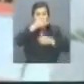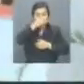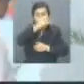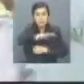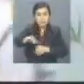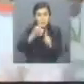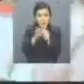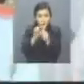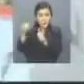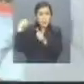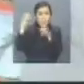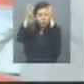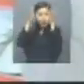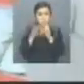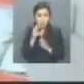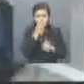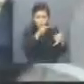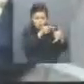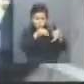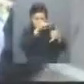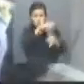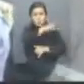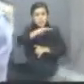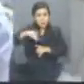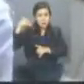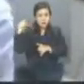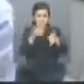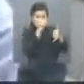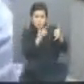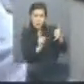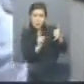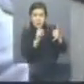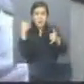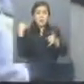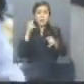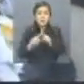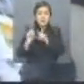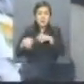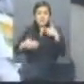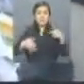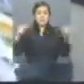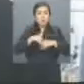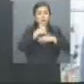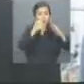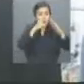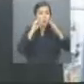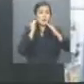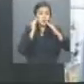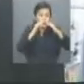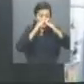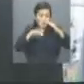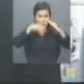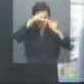ที่ครูก็ต้องหมั่นสังเกตอาการผิดปกติของเด็กเป็นพิเศษและงดการทำกิจกรรมนอกห้องเรียน ที่